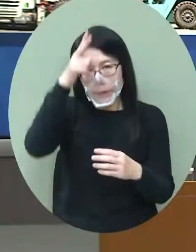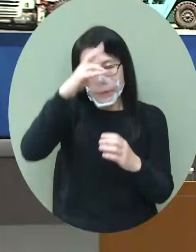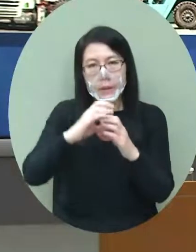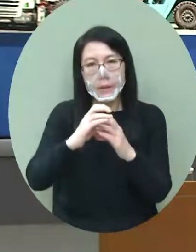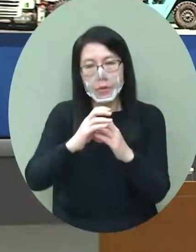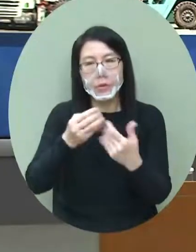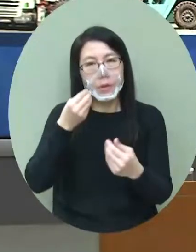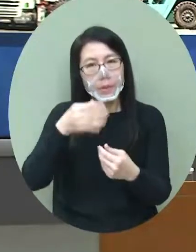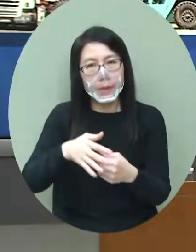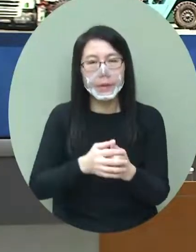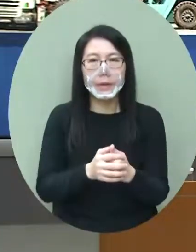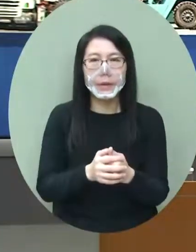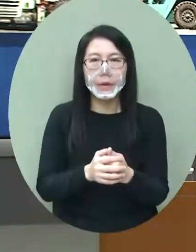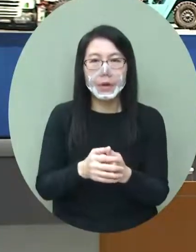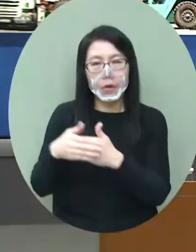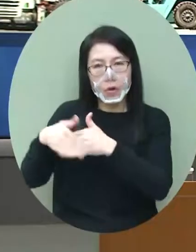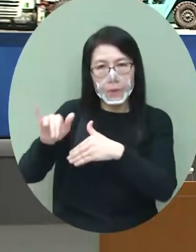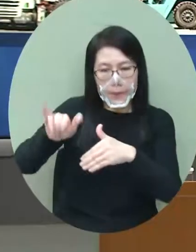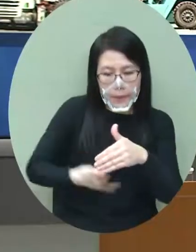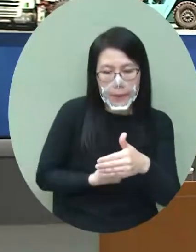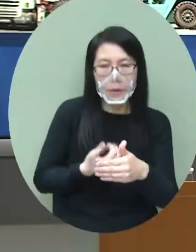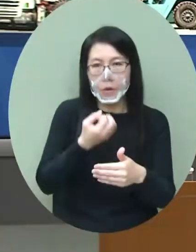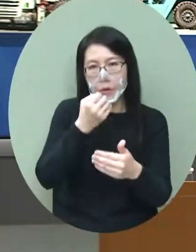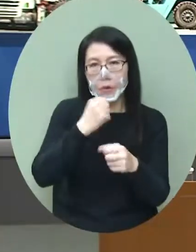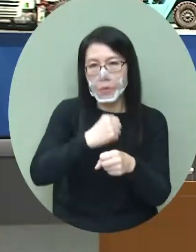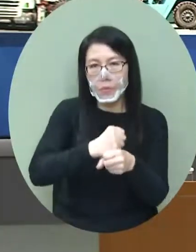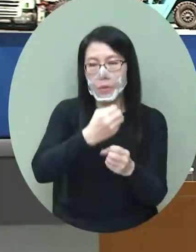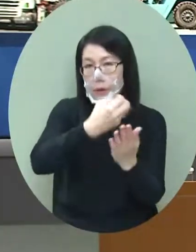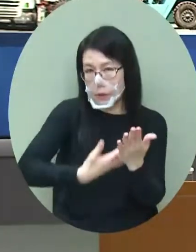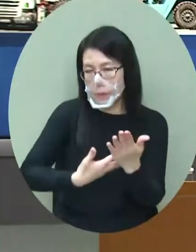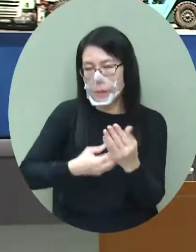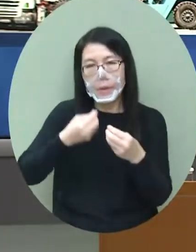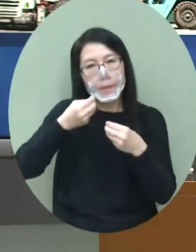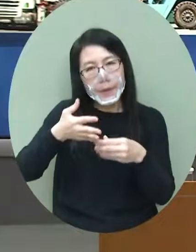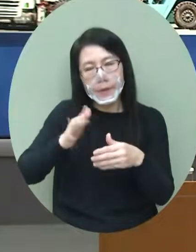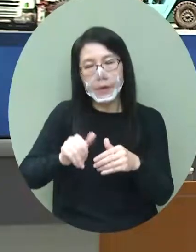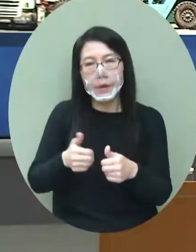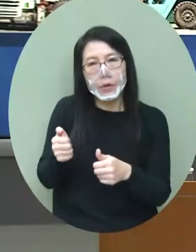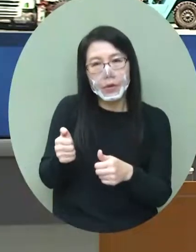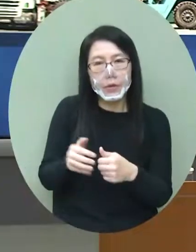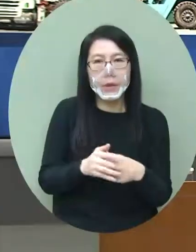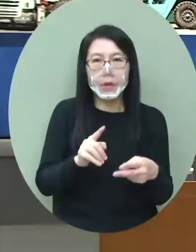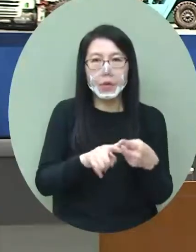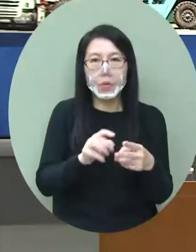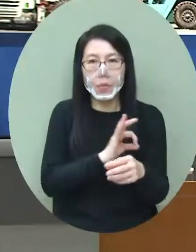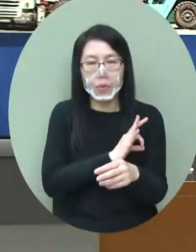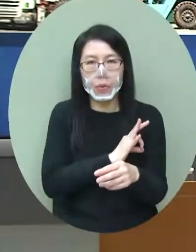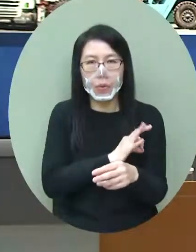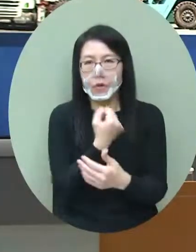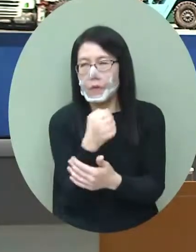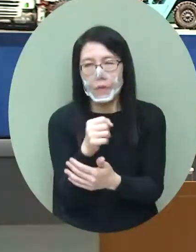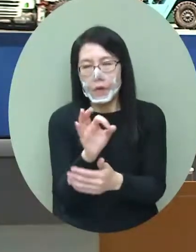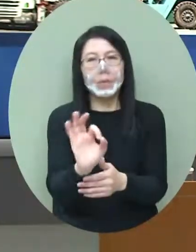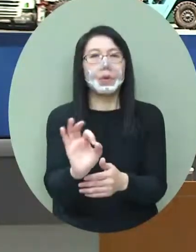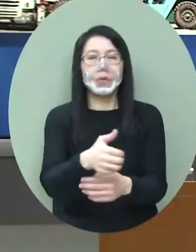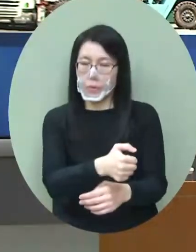次劳福局呢已经放宽了输入劳工的条件，非常感谢工会呢这一